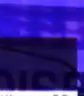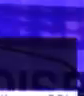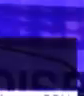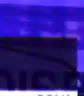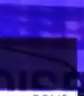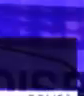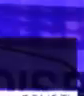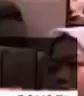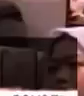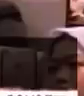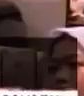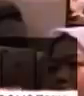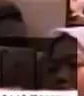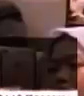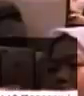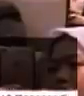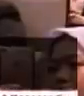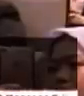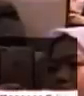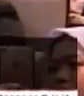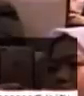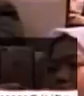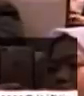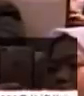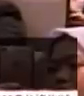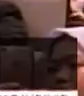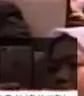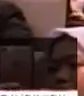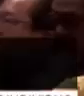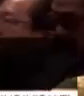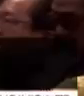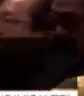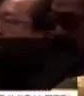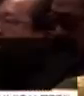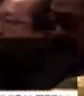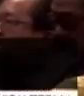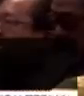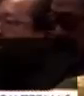Jangan salah guna kuasa, amaran PM kepada PBT.